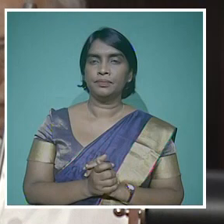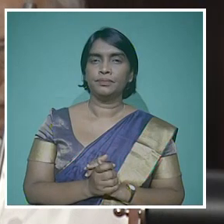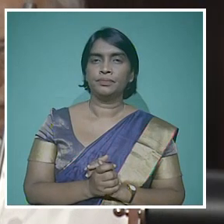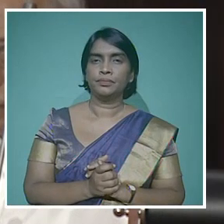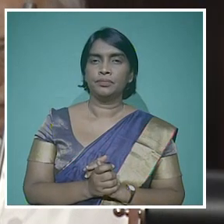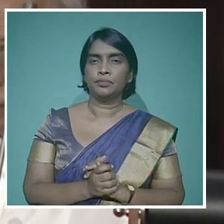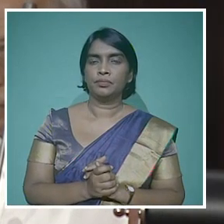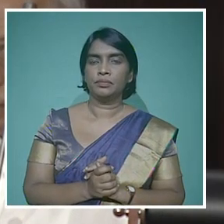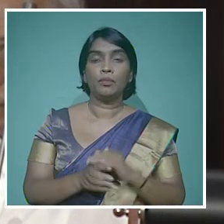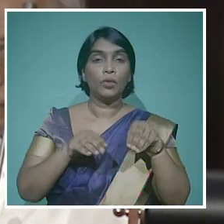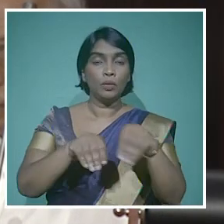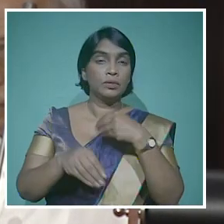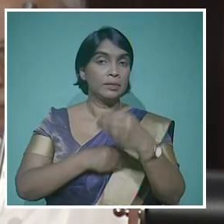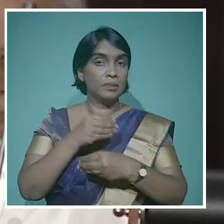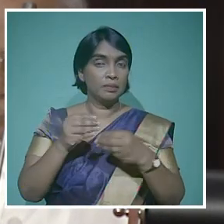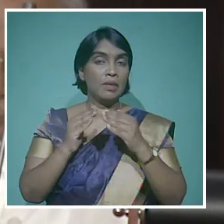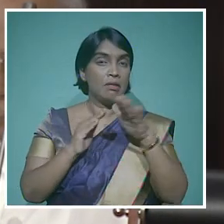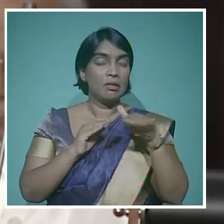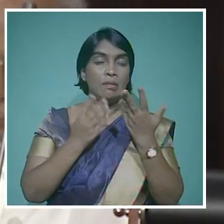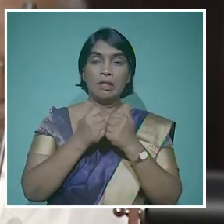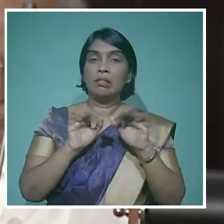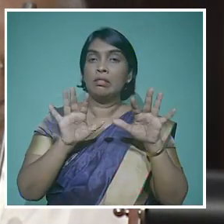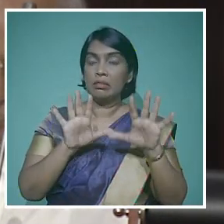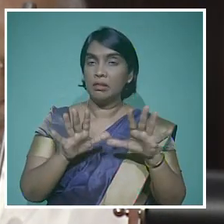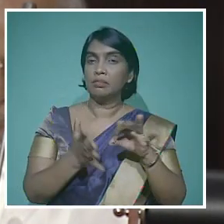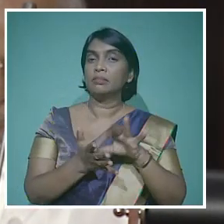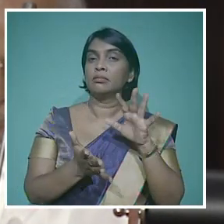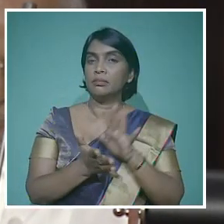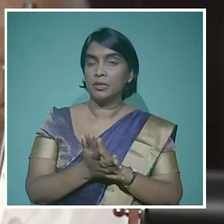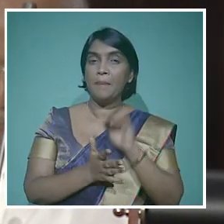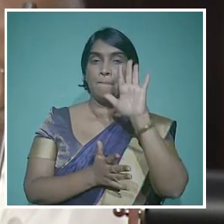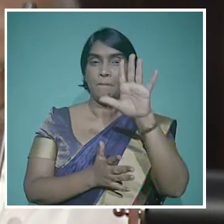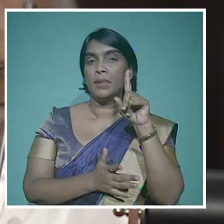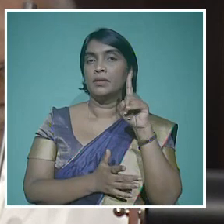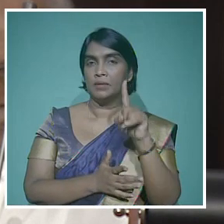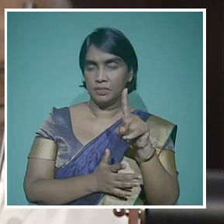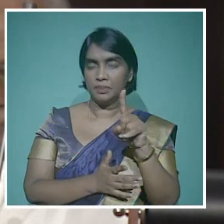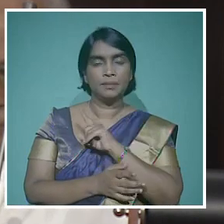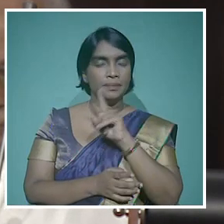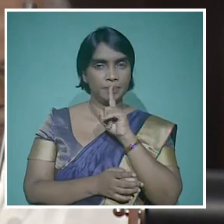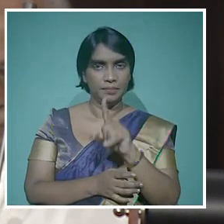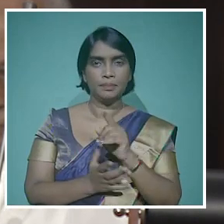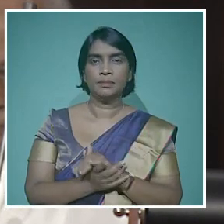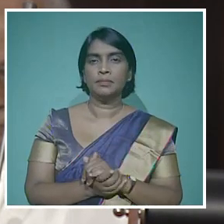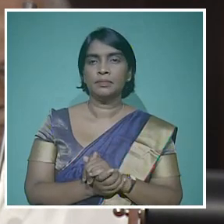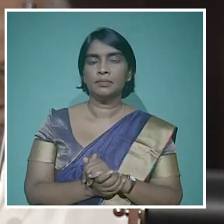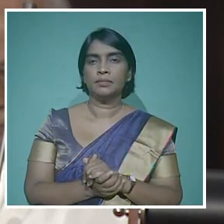කෘෂි ව්‍යවසායක ගම්මාන 10ක් ස්ථාපනය කිරීම 51 වෙනි ඡේදයේ තියෙනවා.